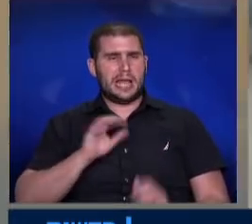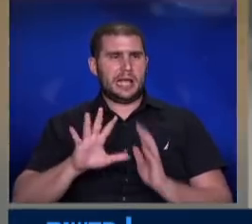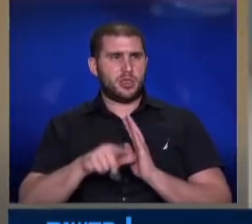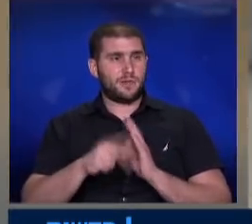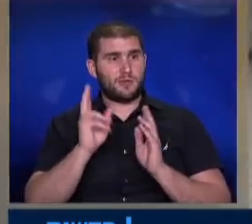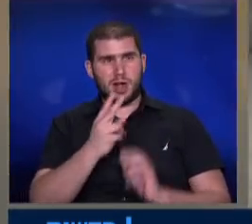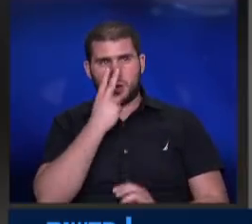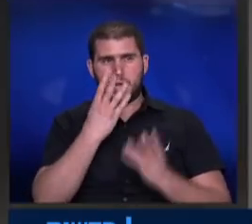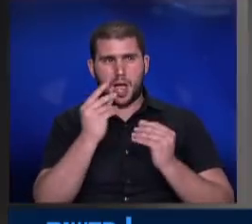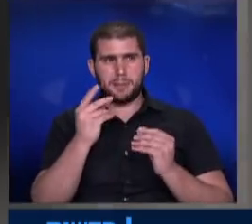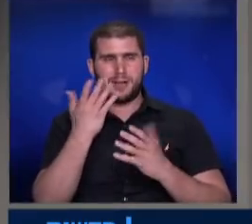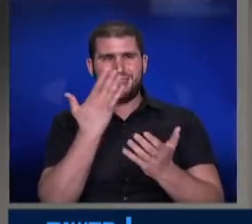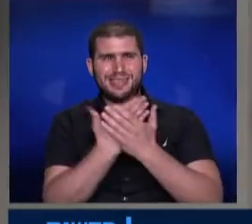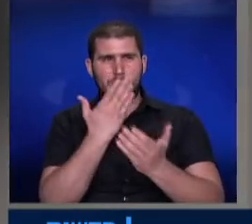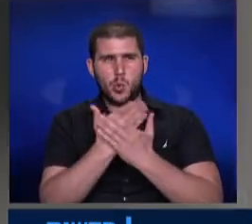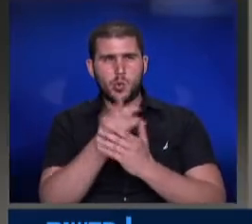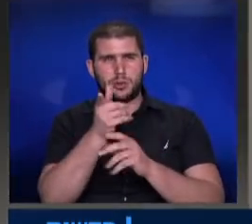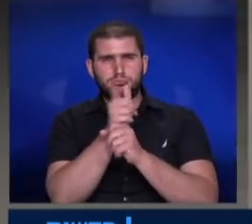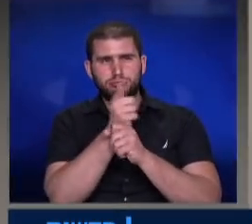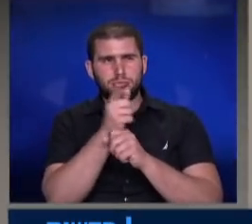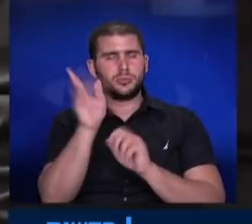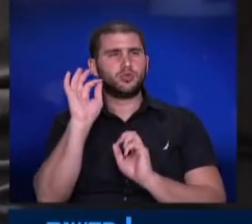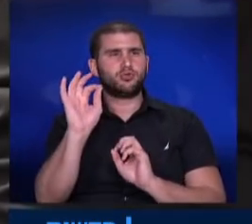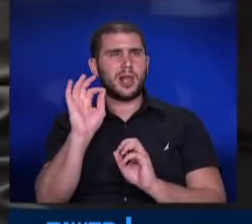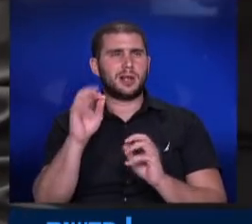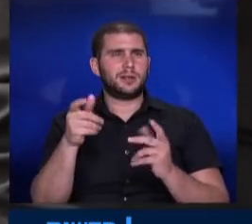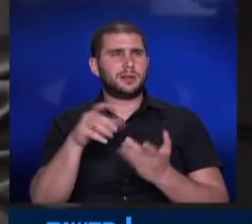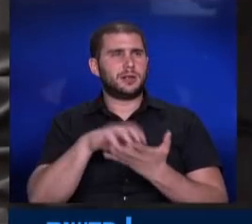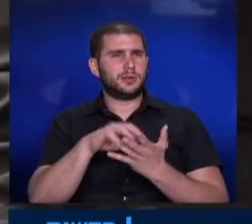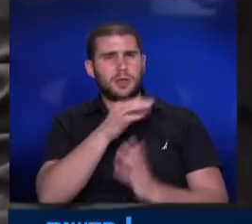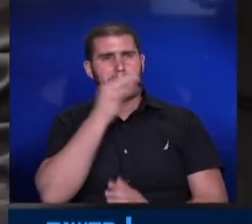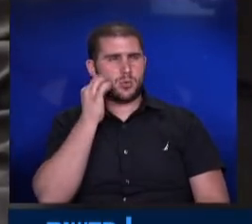שאפשר לראות בתיעודים שיוצאים מיישובי המגזר.